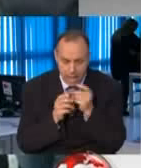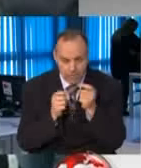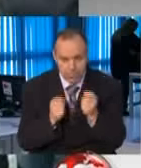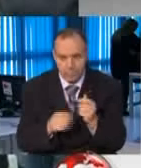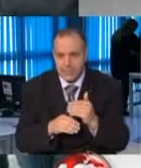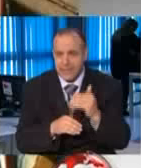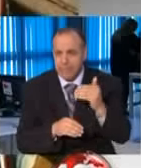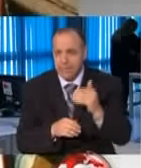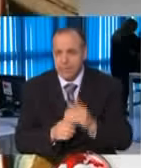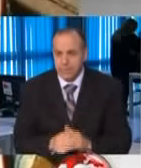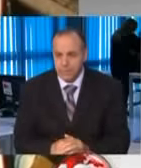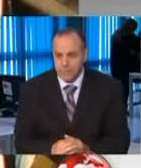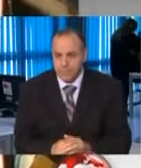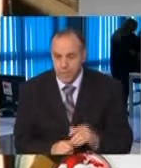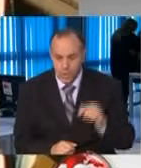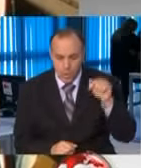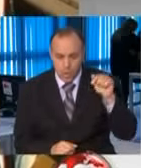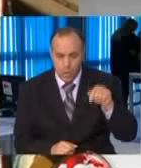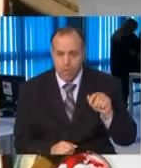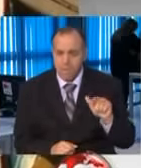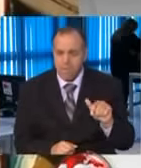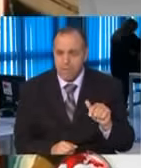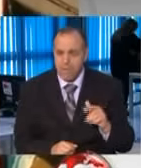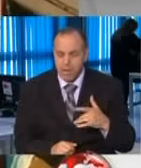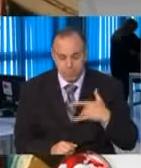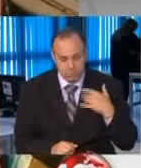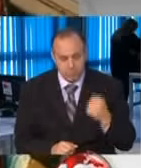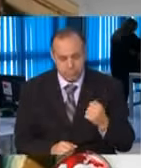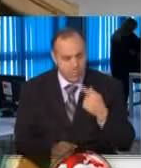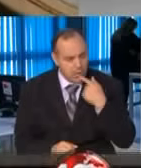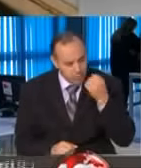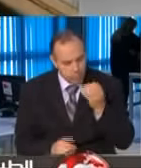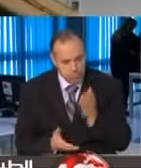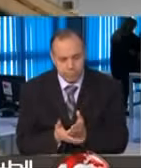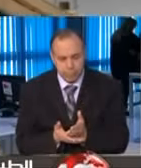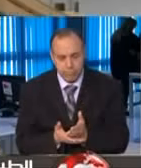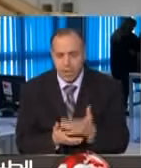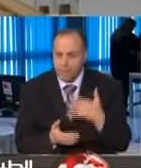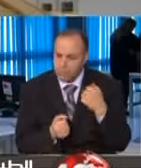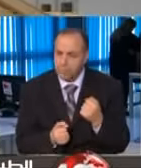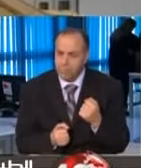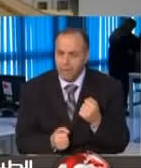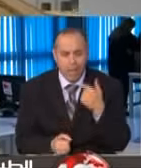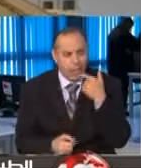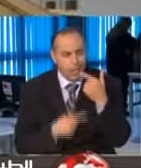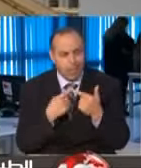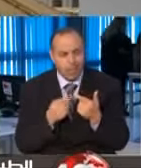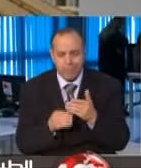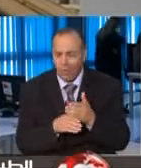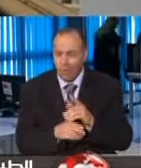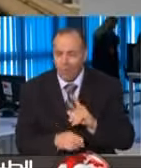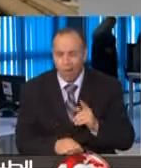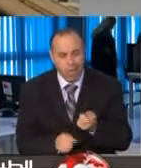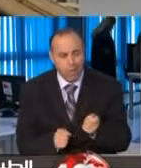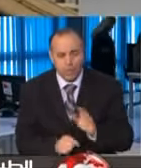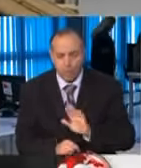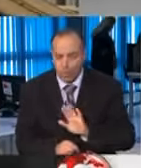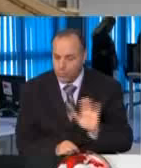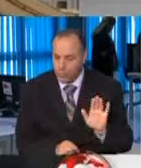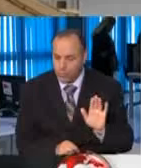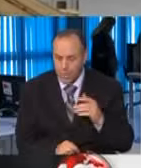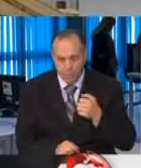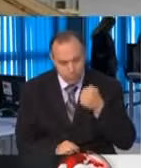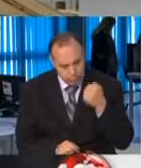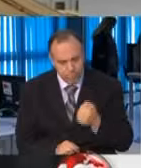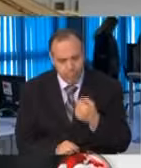من التنمية. اليوم فما معناها إرادة صادقة وعزيمة قوية، مش باللغة الخشبية وباللغة الشعارات، إرادة